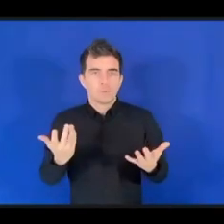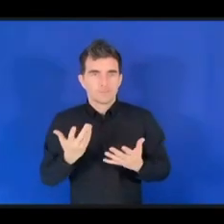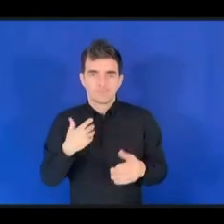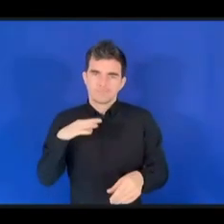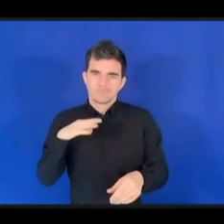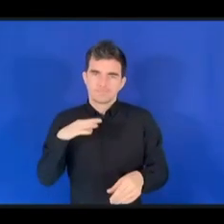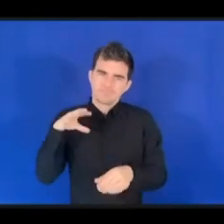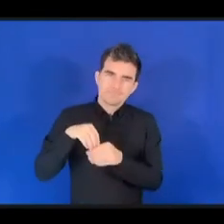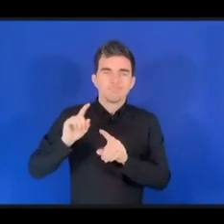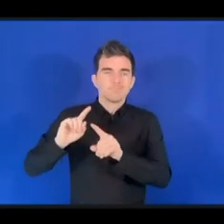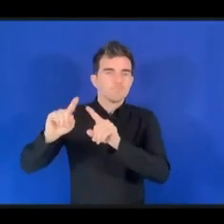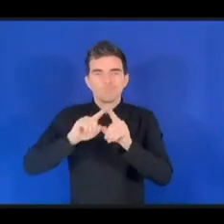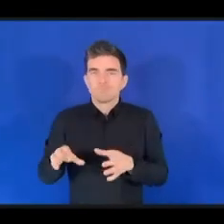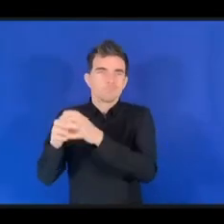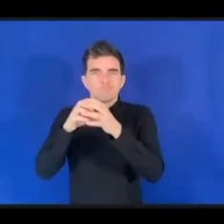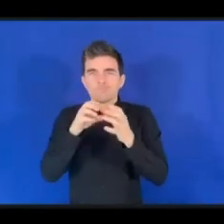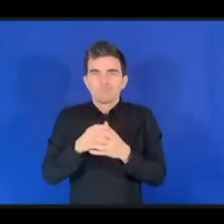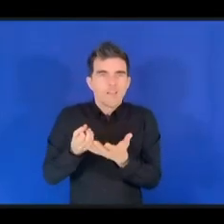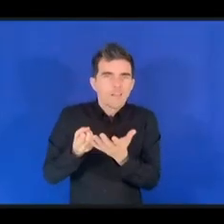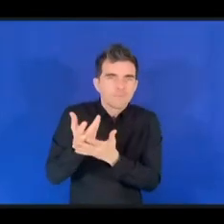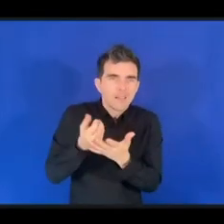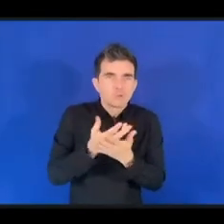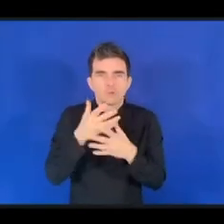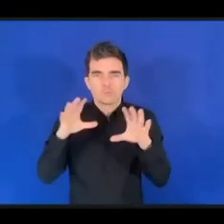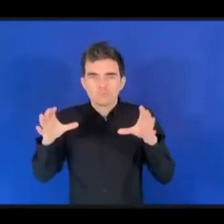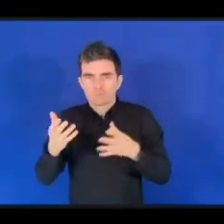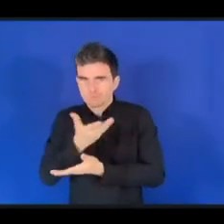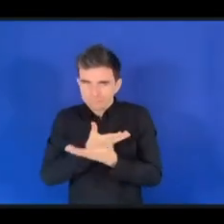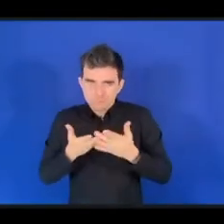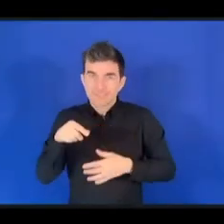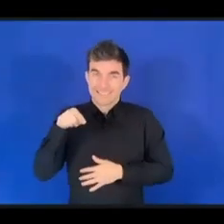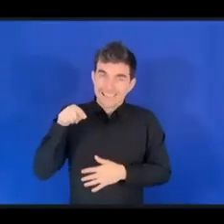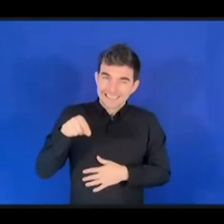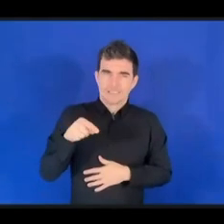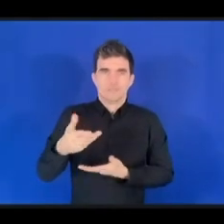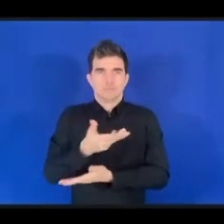我职业生涯的高光时刻。